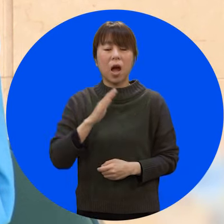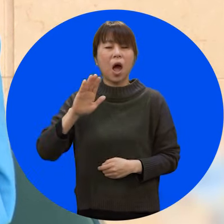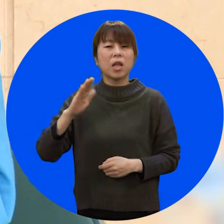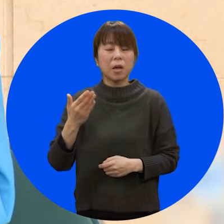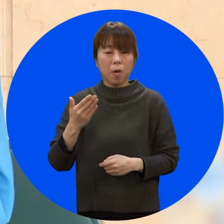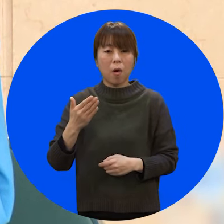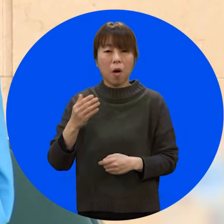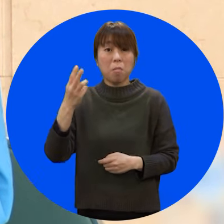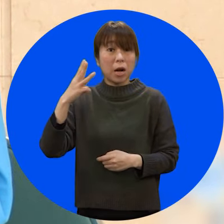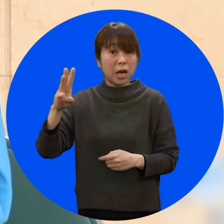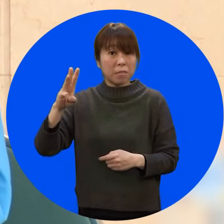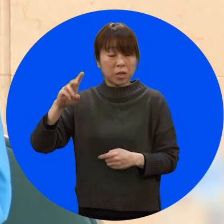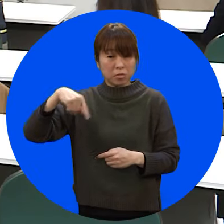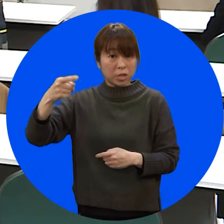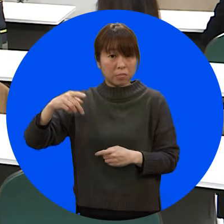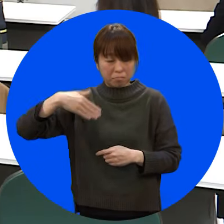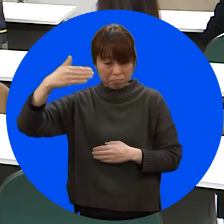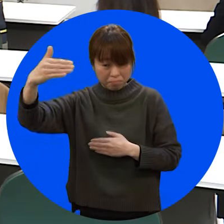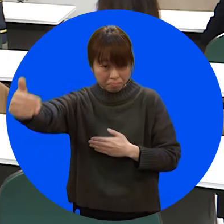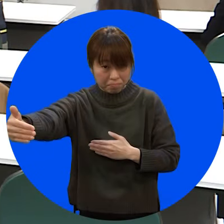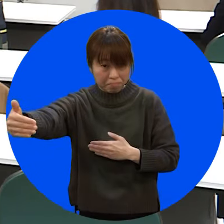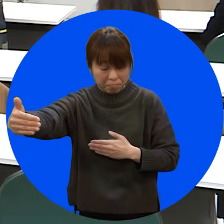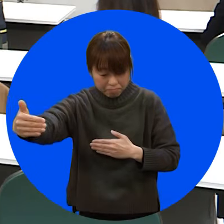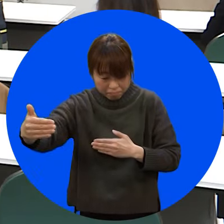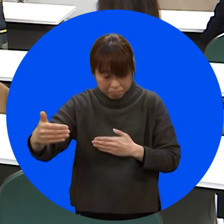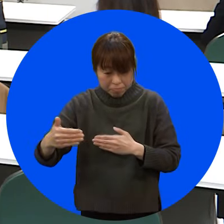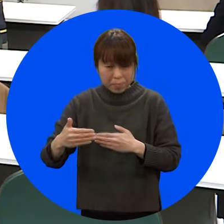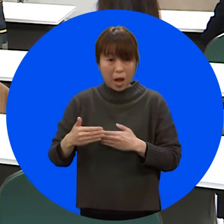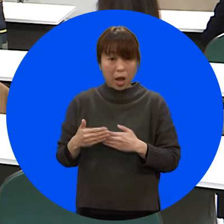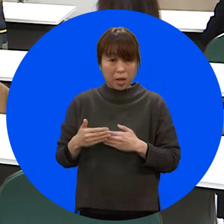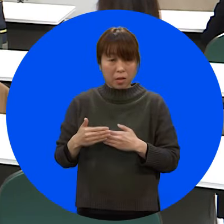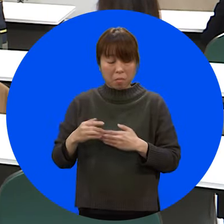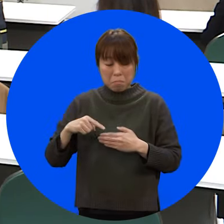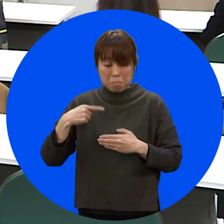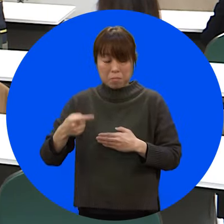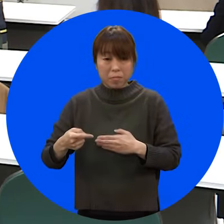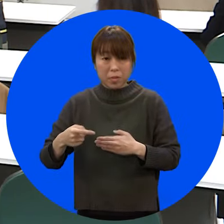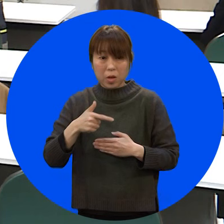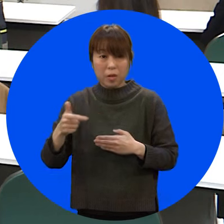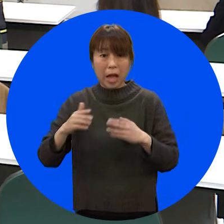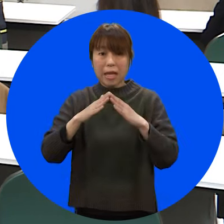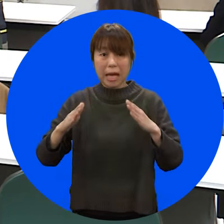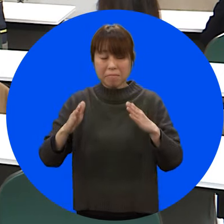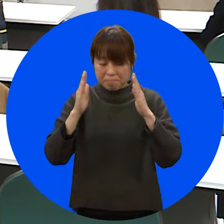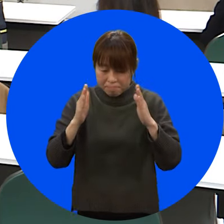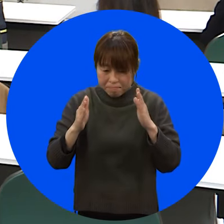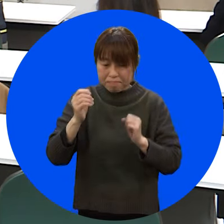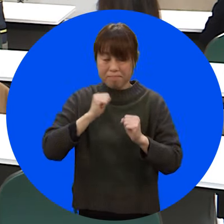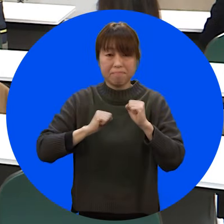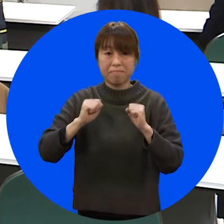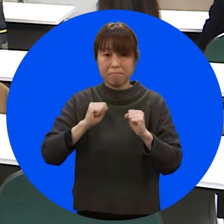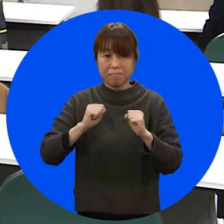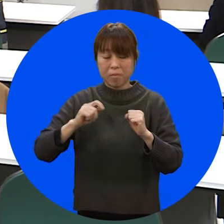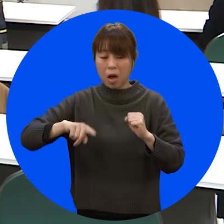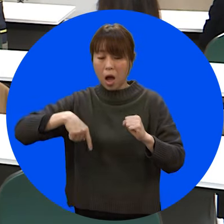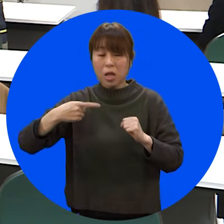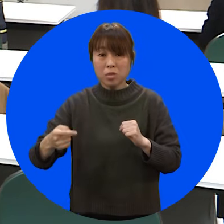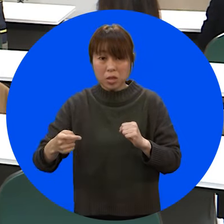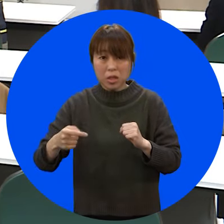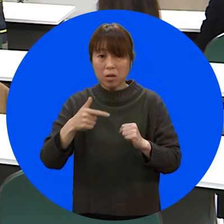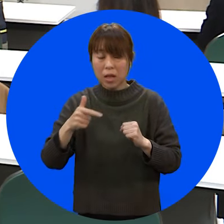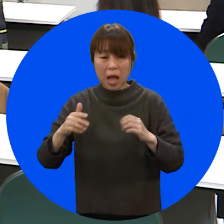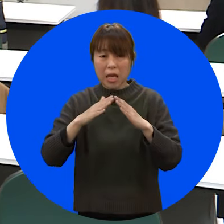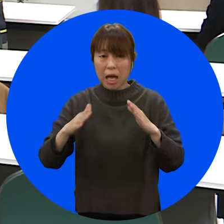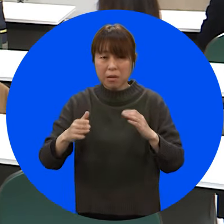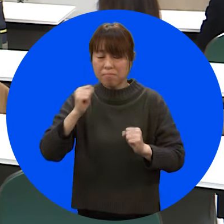自分の中では一つ一つ大会を乗り越えての結果になると思うので